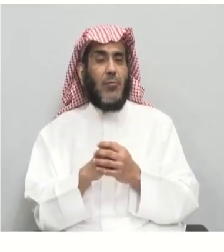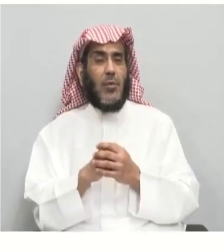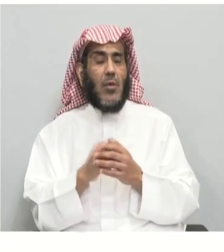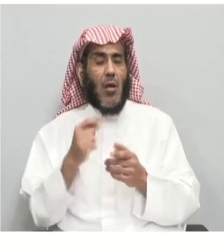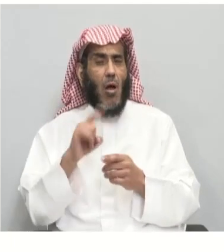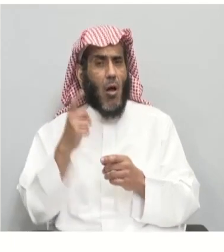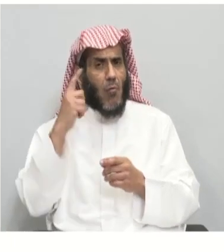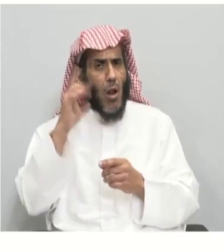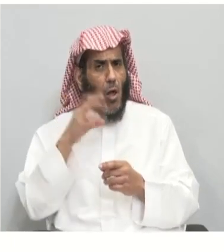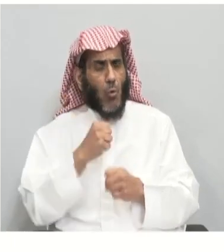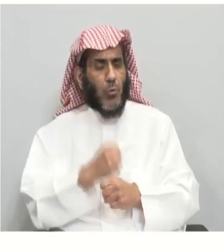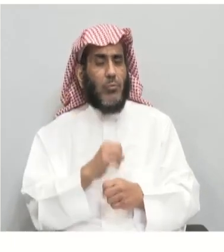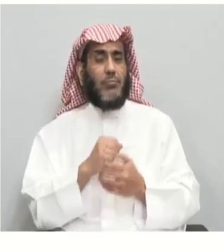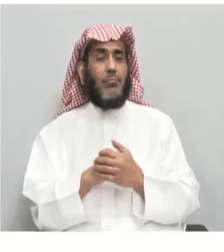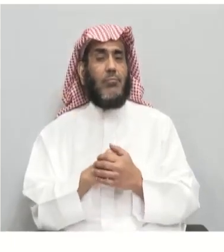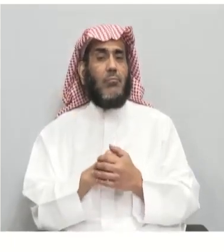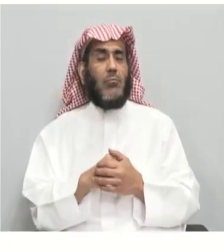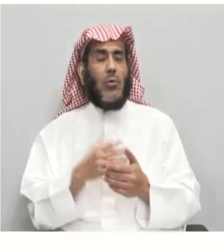افلا يؤمنون